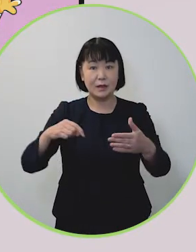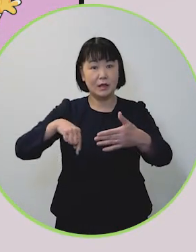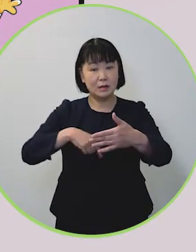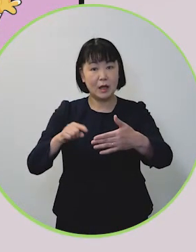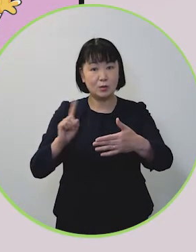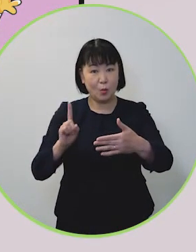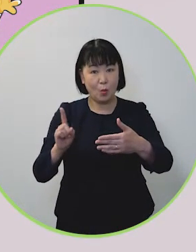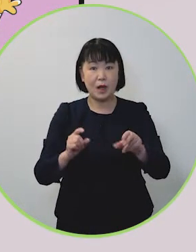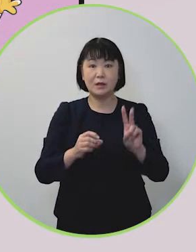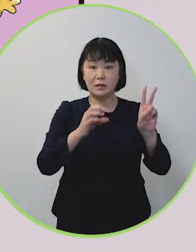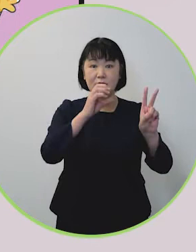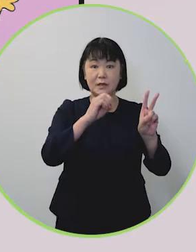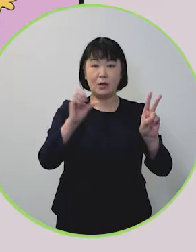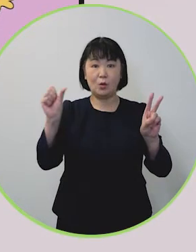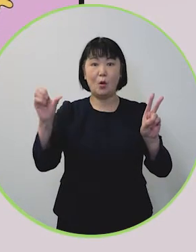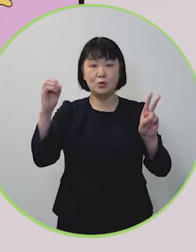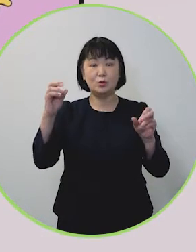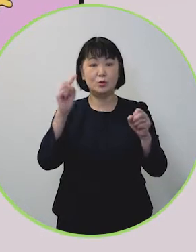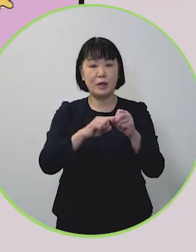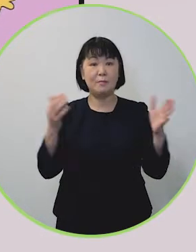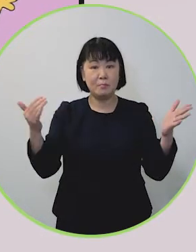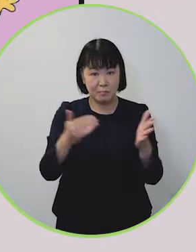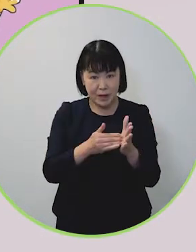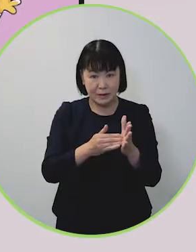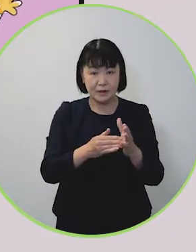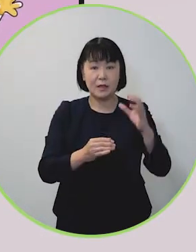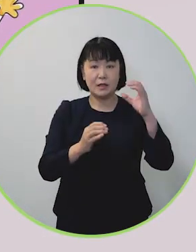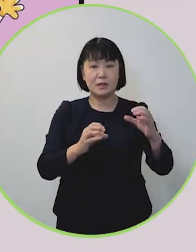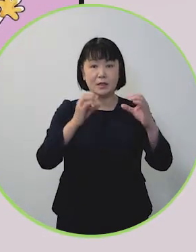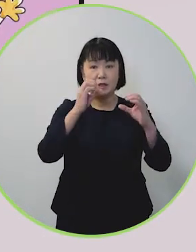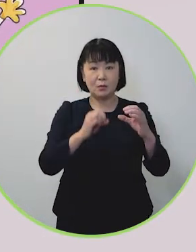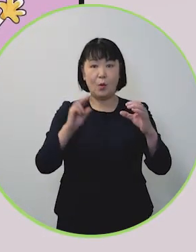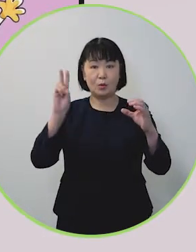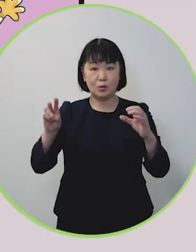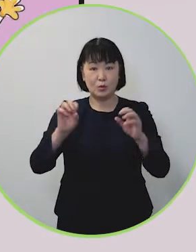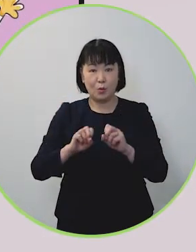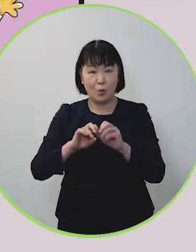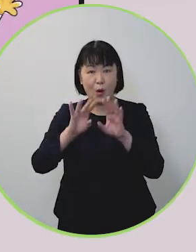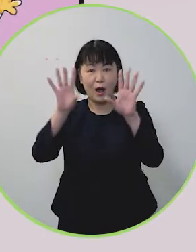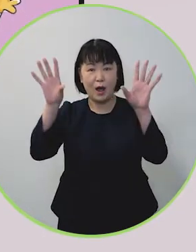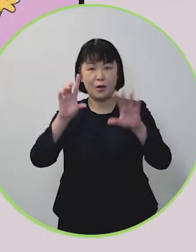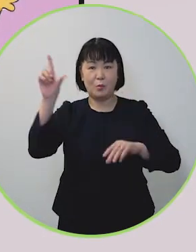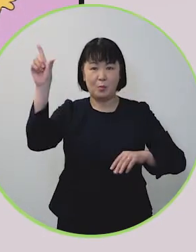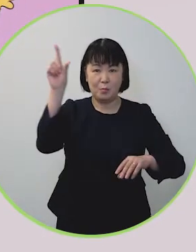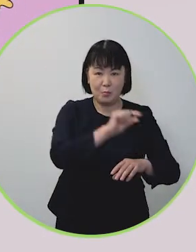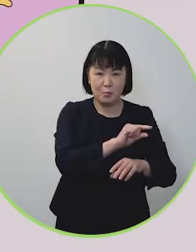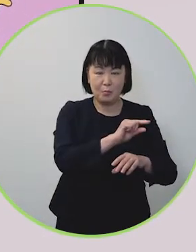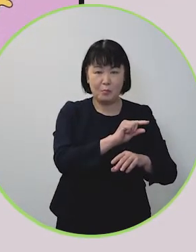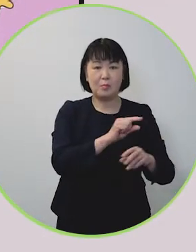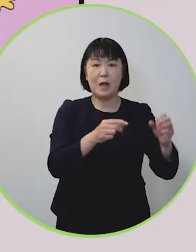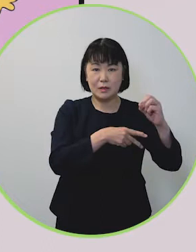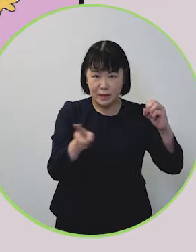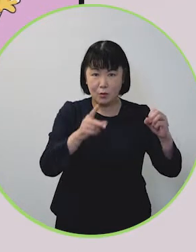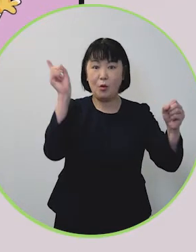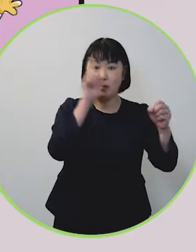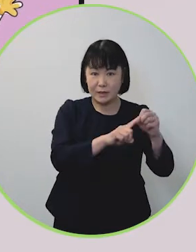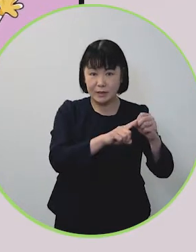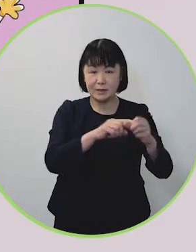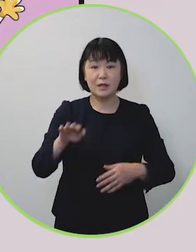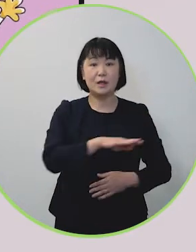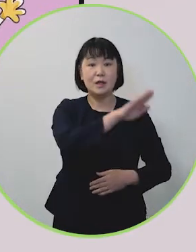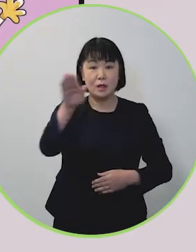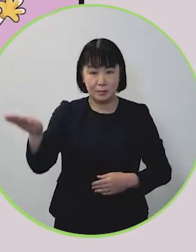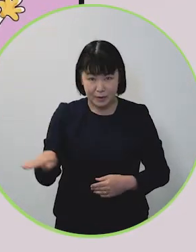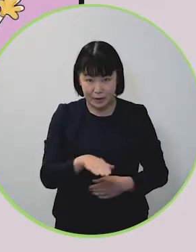は2050年までに区内の二酸化炭素排出量を実質ゼロをめざし区民